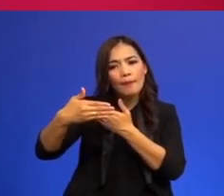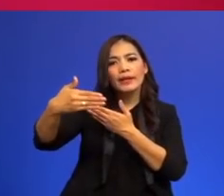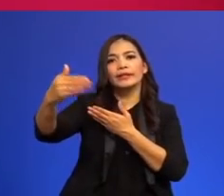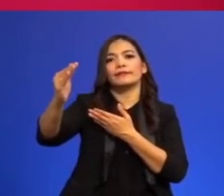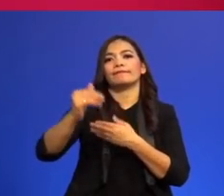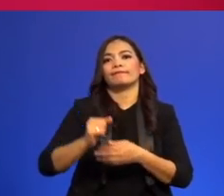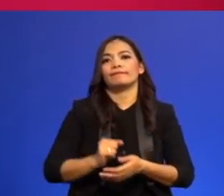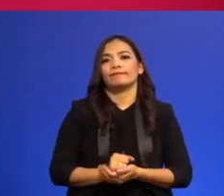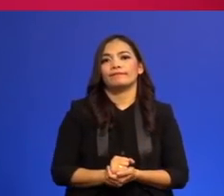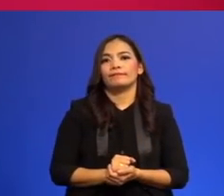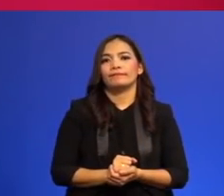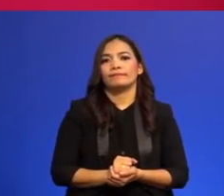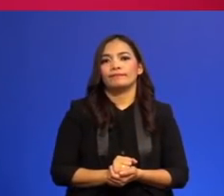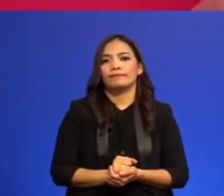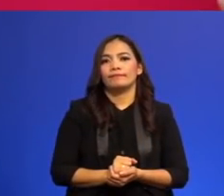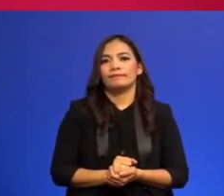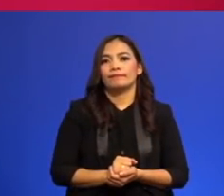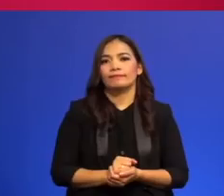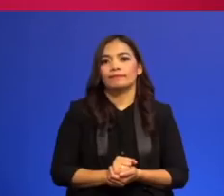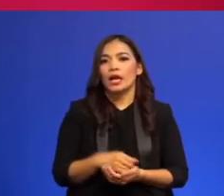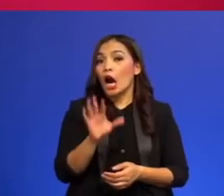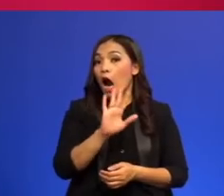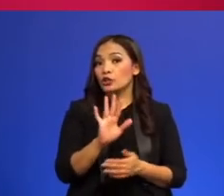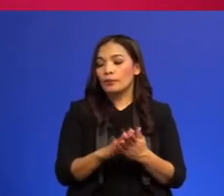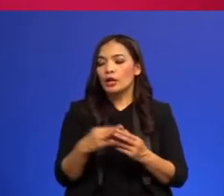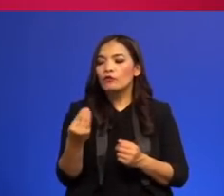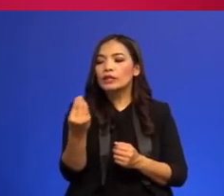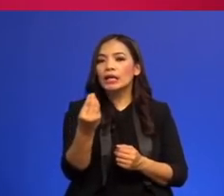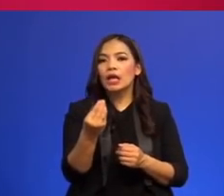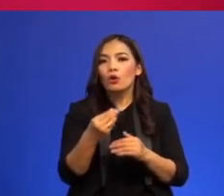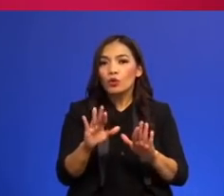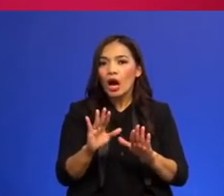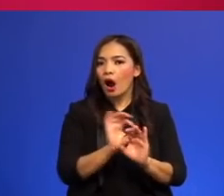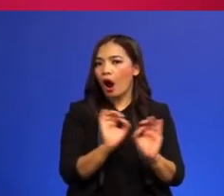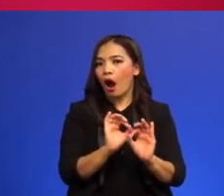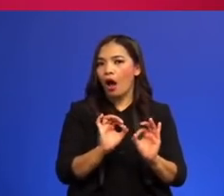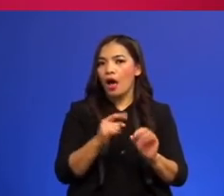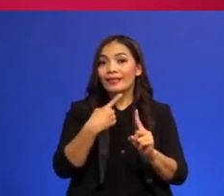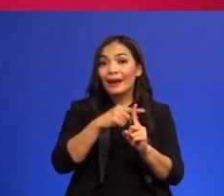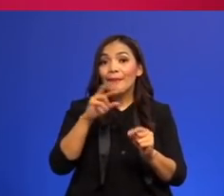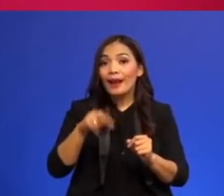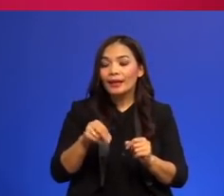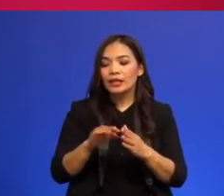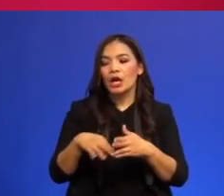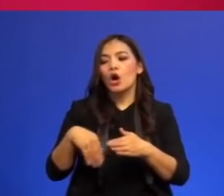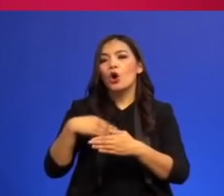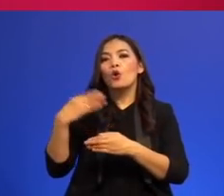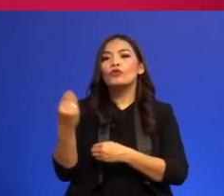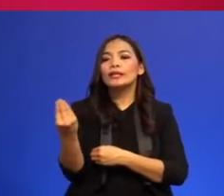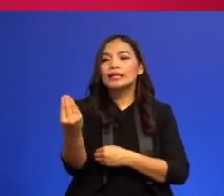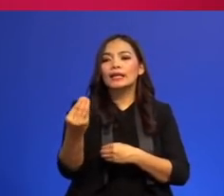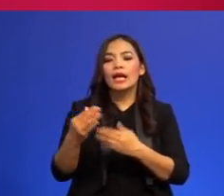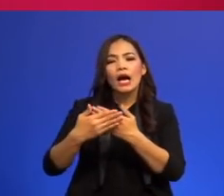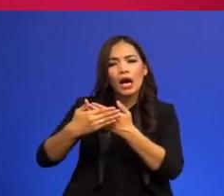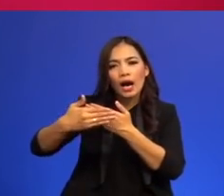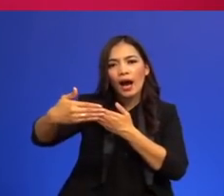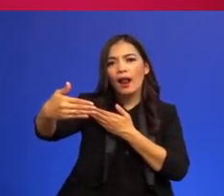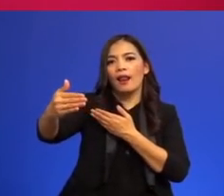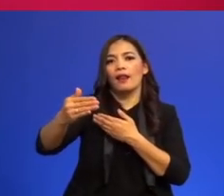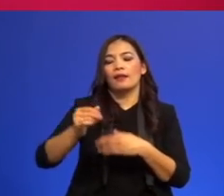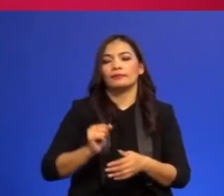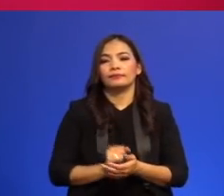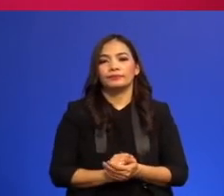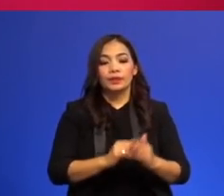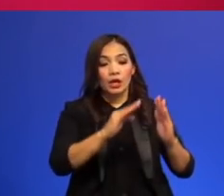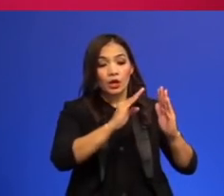loh. Saya ngomong wisata, enggak loh ada abadi. Wisata kekal. Jadi panti